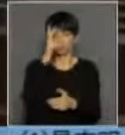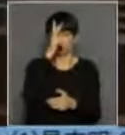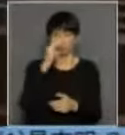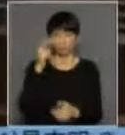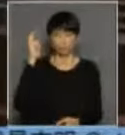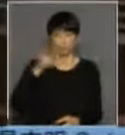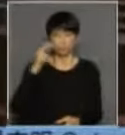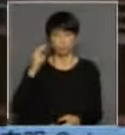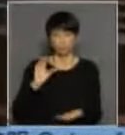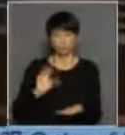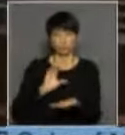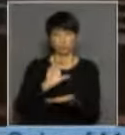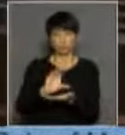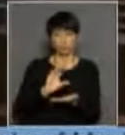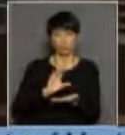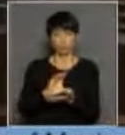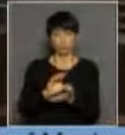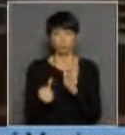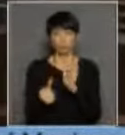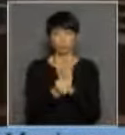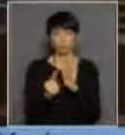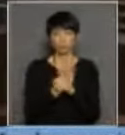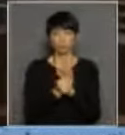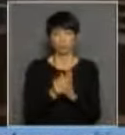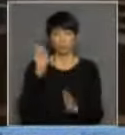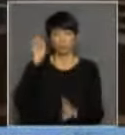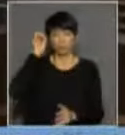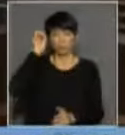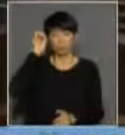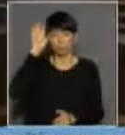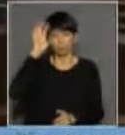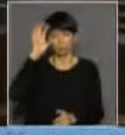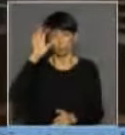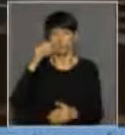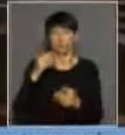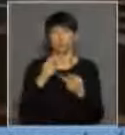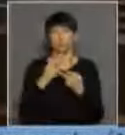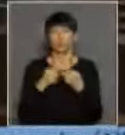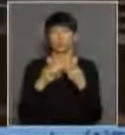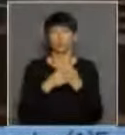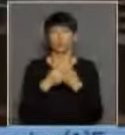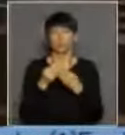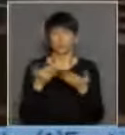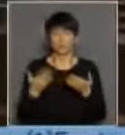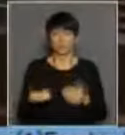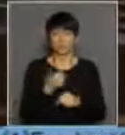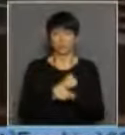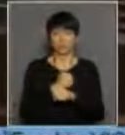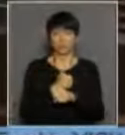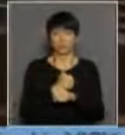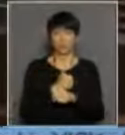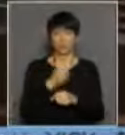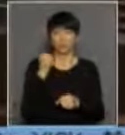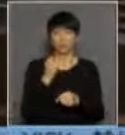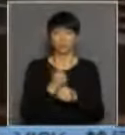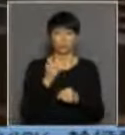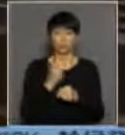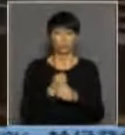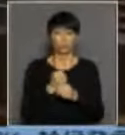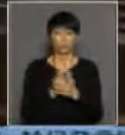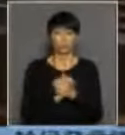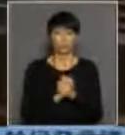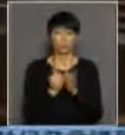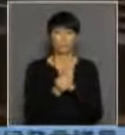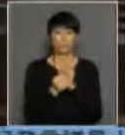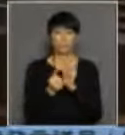少錢、很少資源去資助創意工業，那是否我們正正利用機會呢，好好地做一些事，多